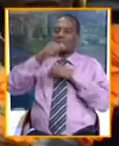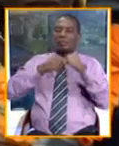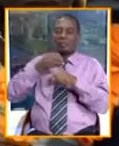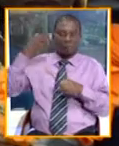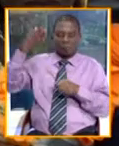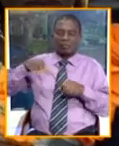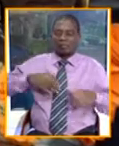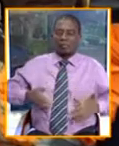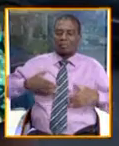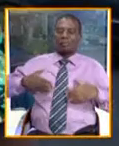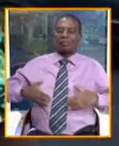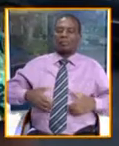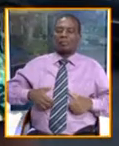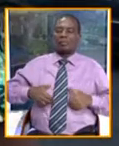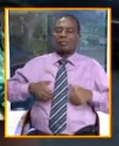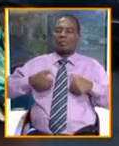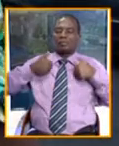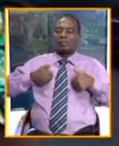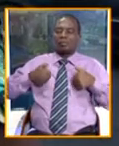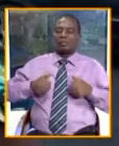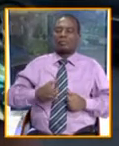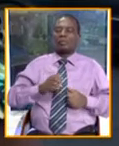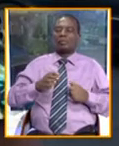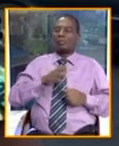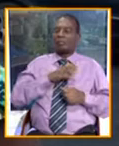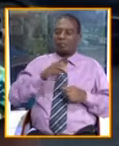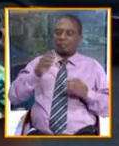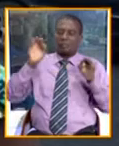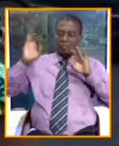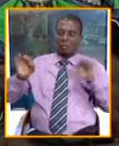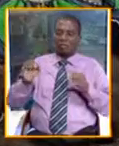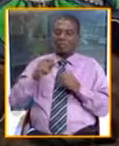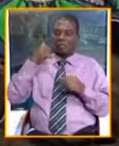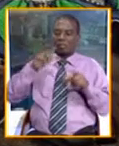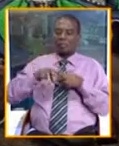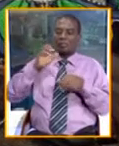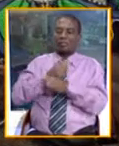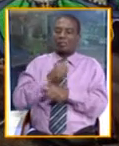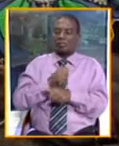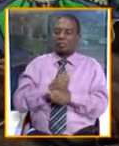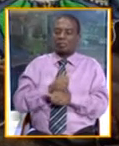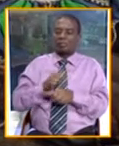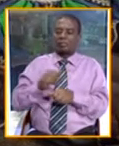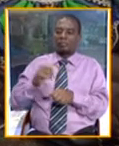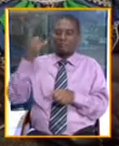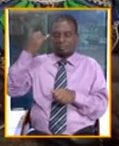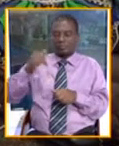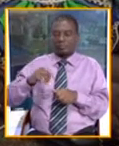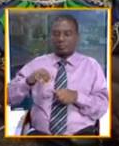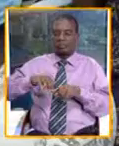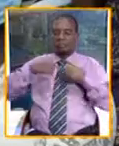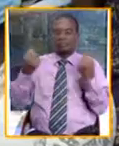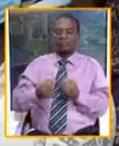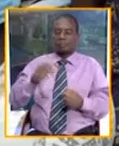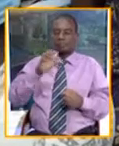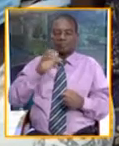ait la santé encore pour venir fêter encore avec nos soeurs d'Abidjan. À l'initiative de l'Association des épouses des policiers de